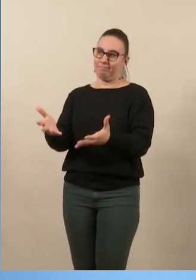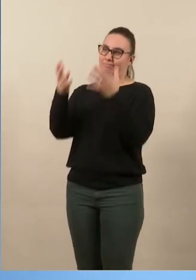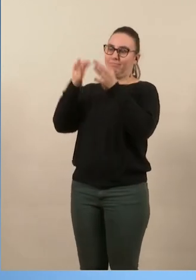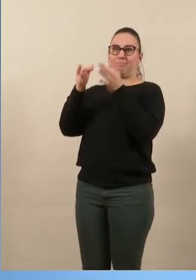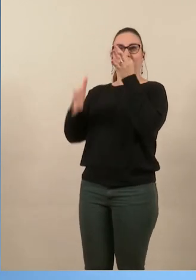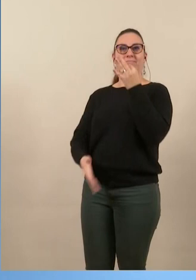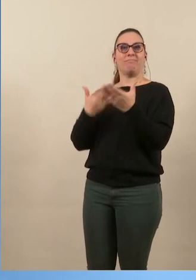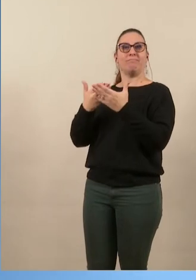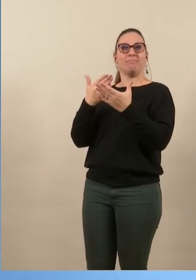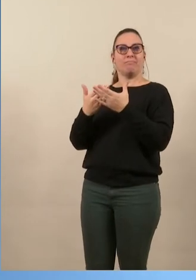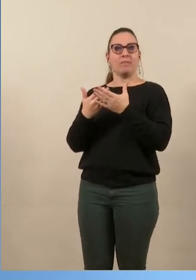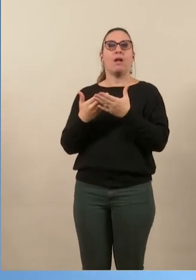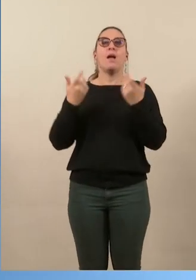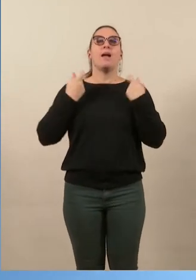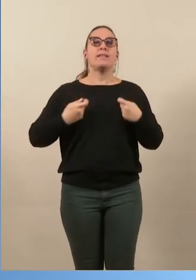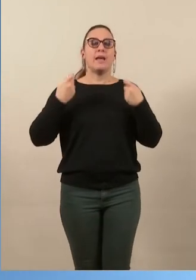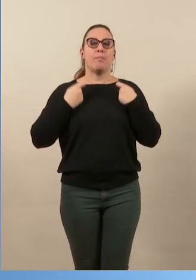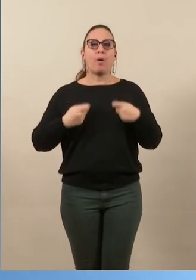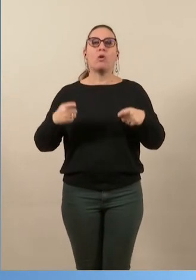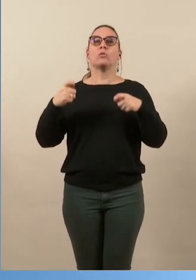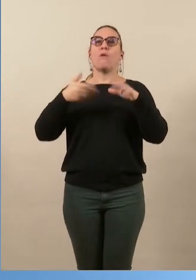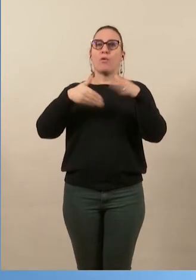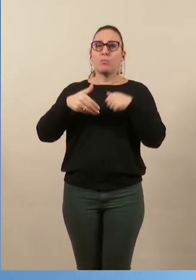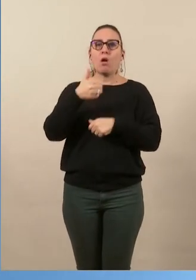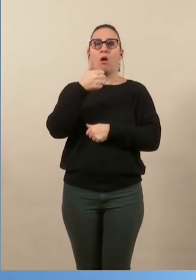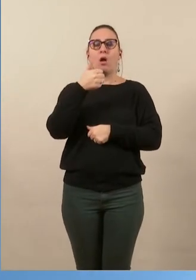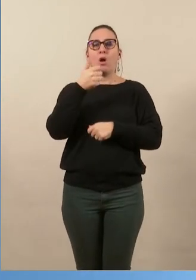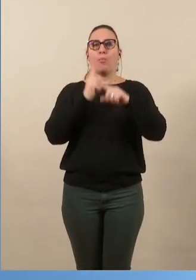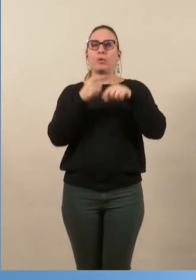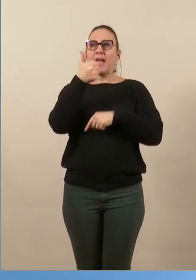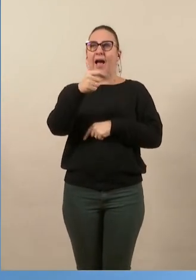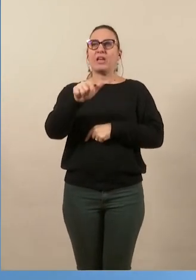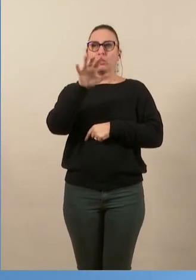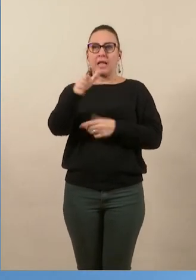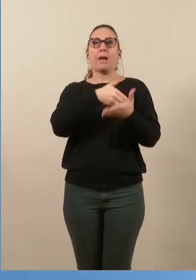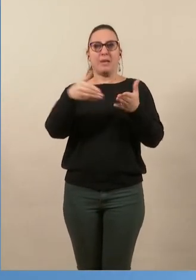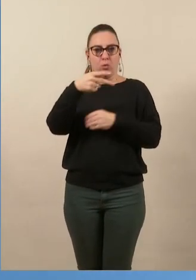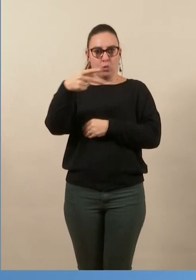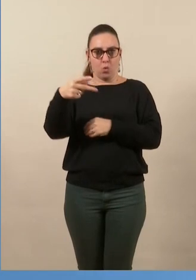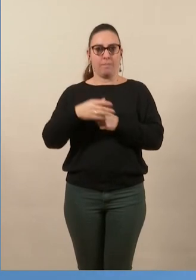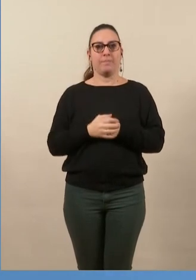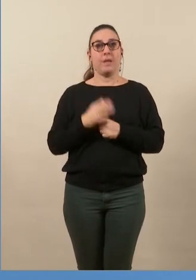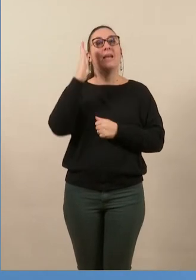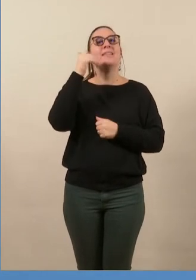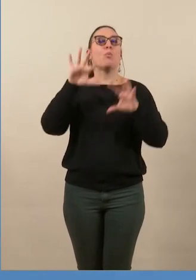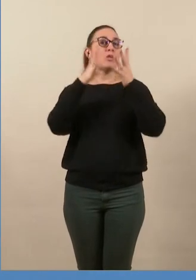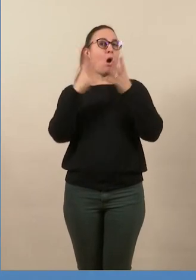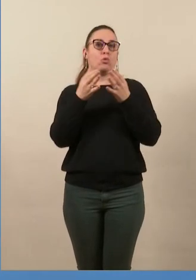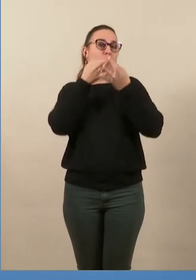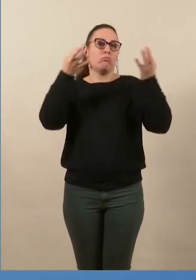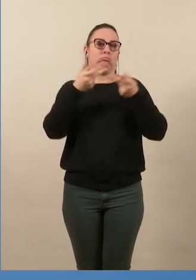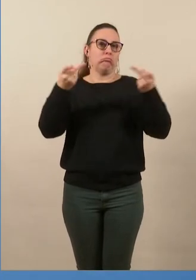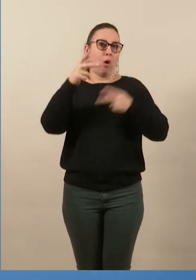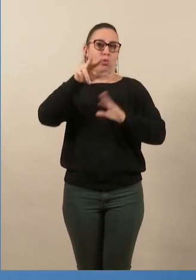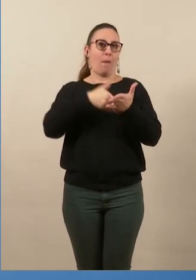augmentation des dépenses de fonctionnement de + 1,5 million d'euros et j'ajoute et c'est pour ça que je compte 3 millions d'euros que